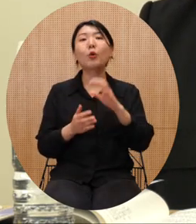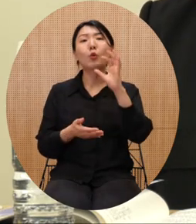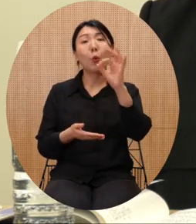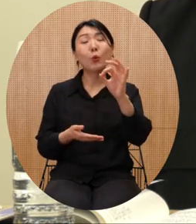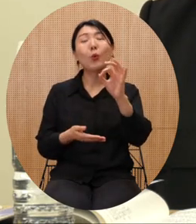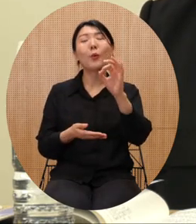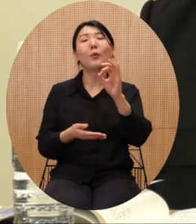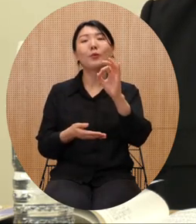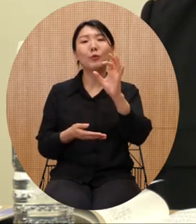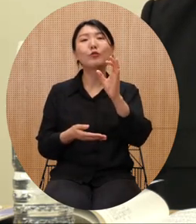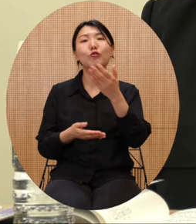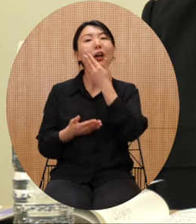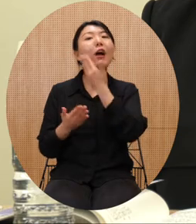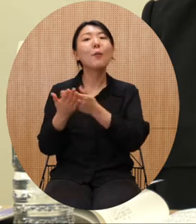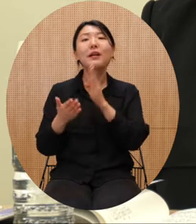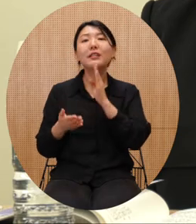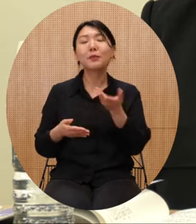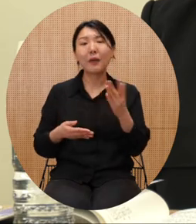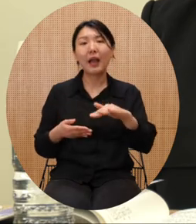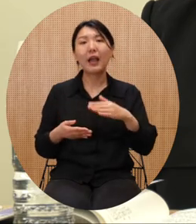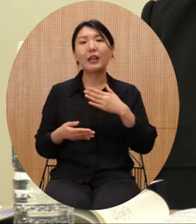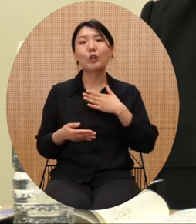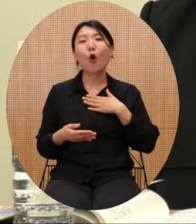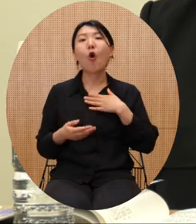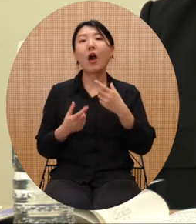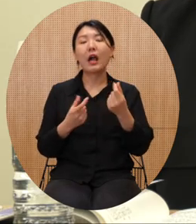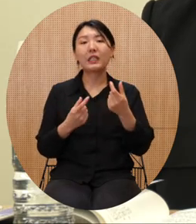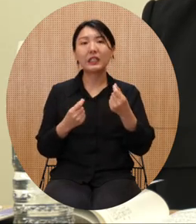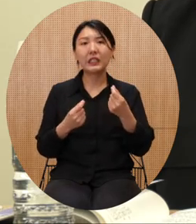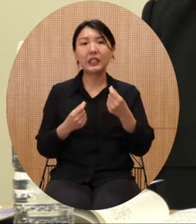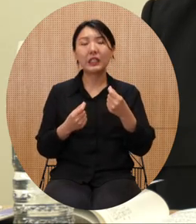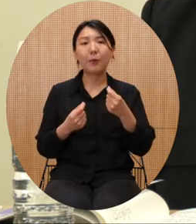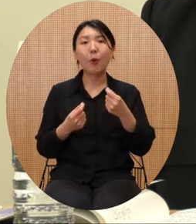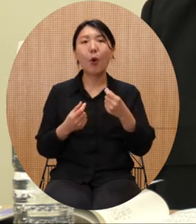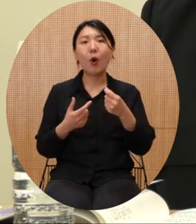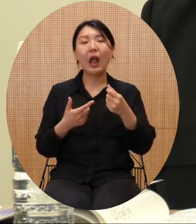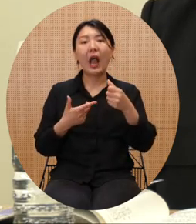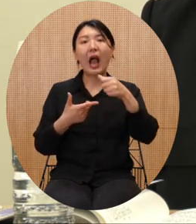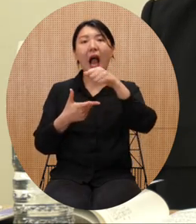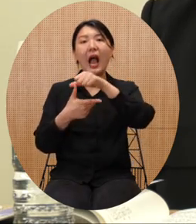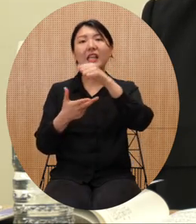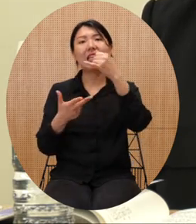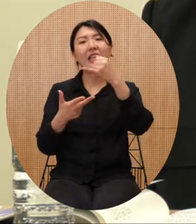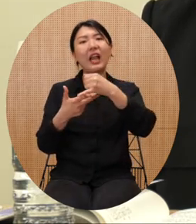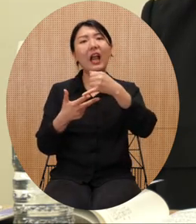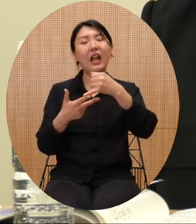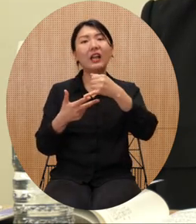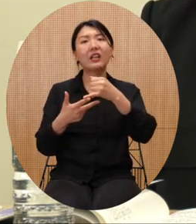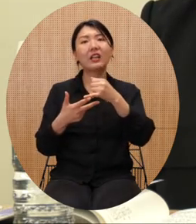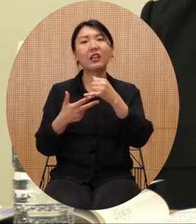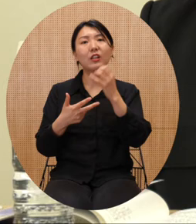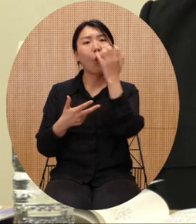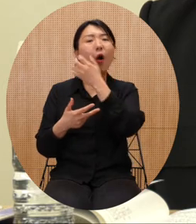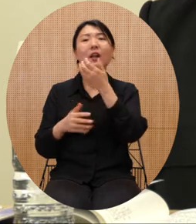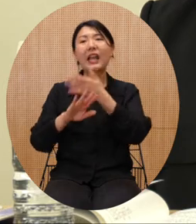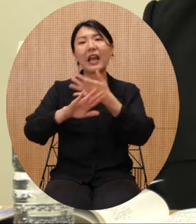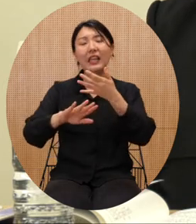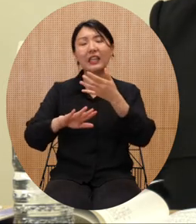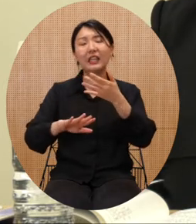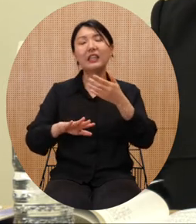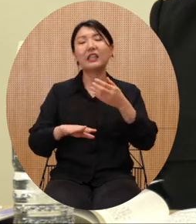금액이지만 이제 저같이 아들과 딸 이렇게 성별이 다른 아이들이 같이 살 수 있는